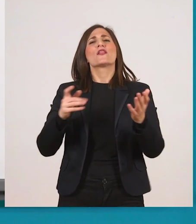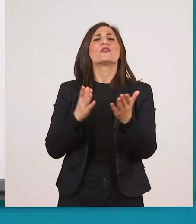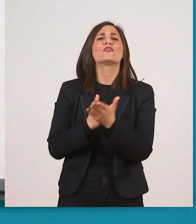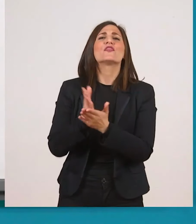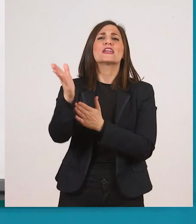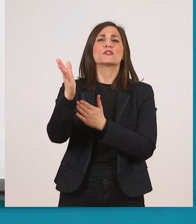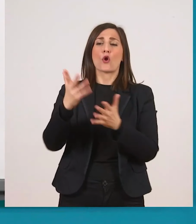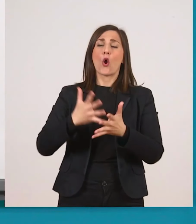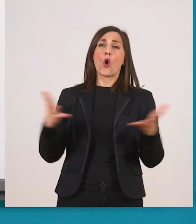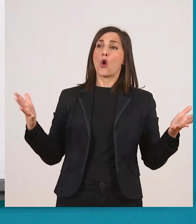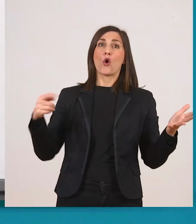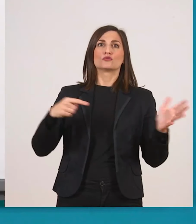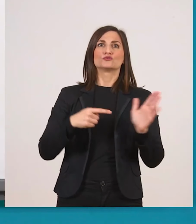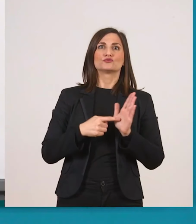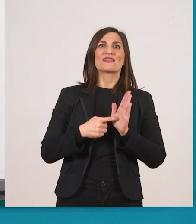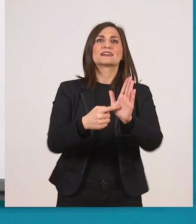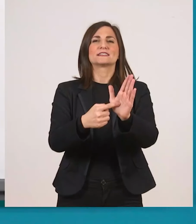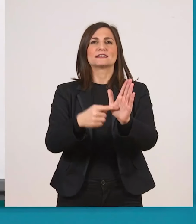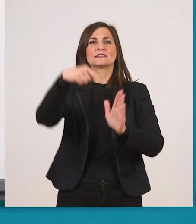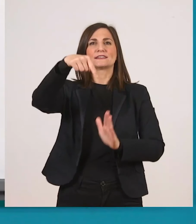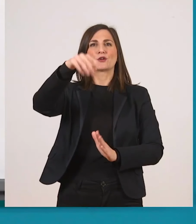δίκαιο, δεικτική. Τέλεια.